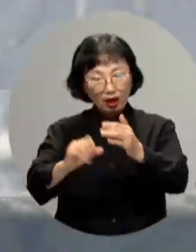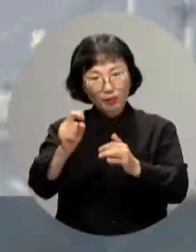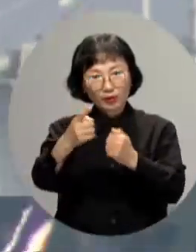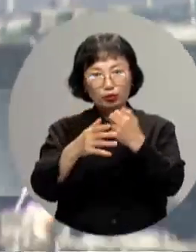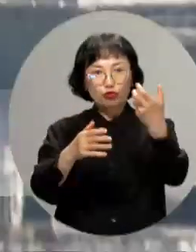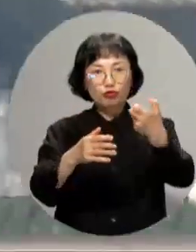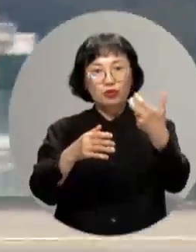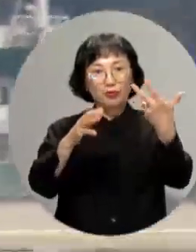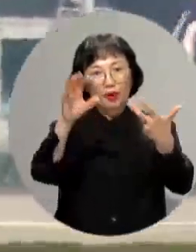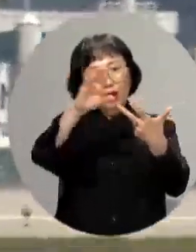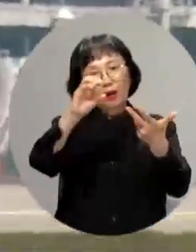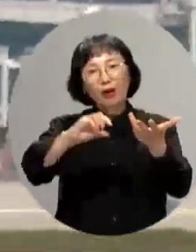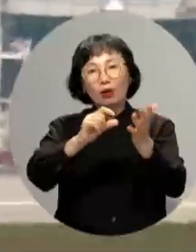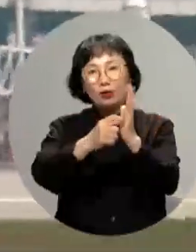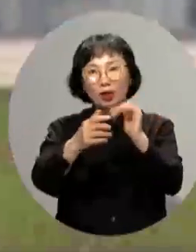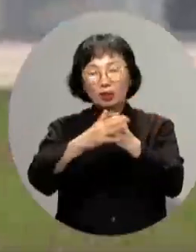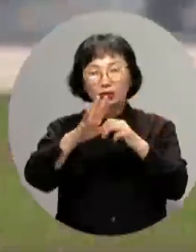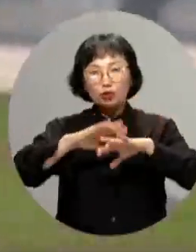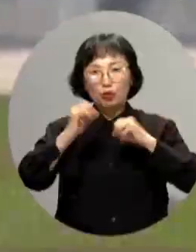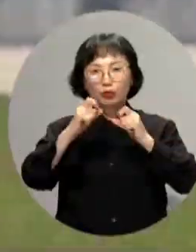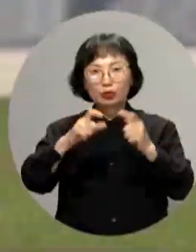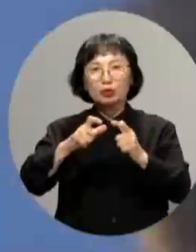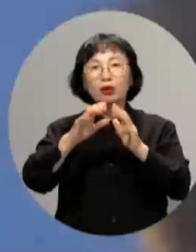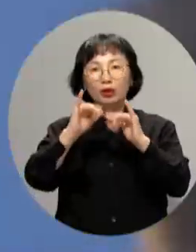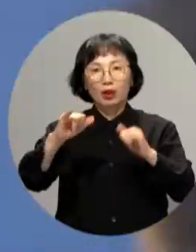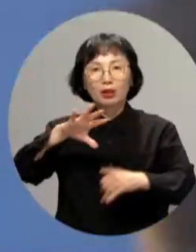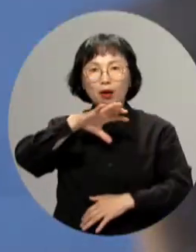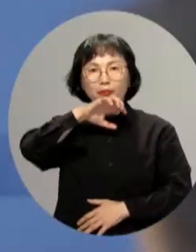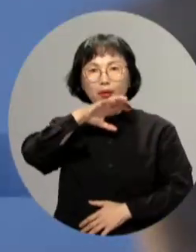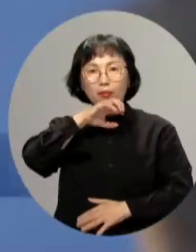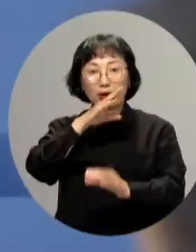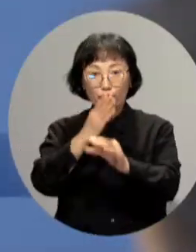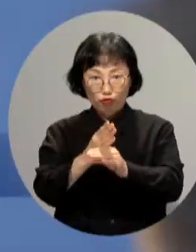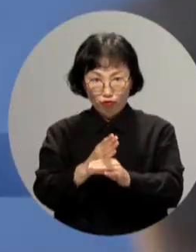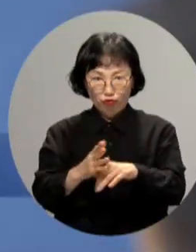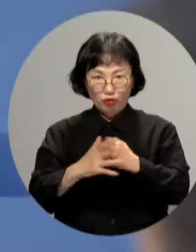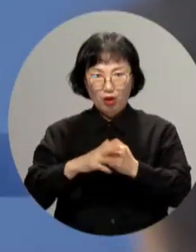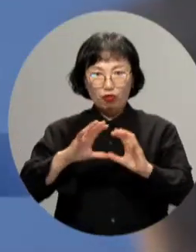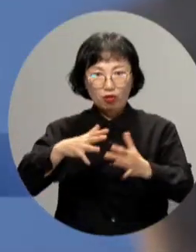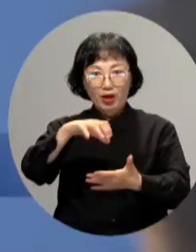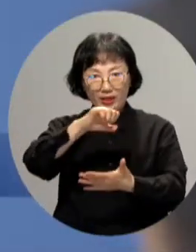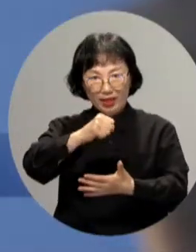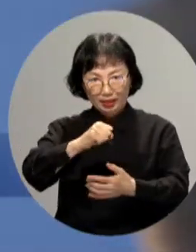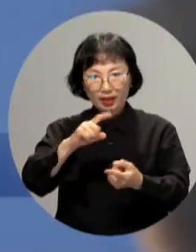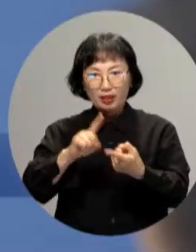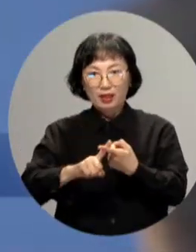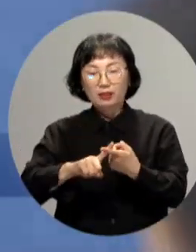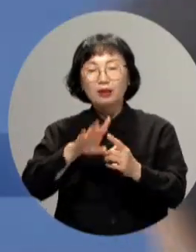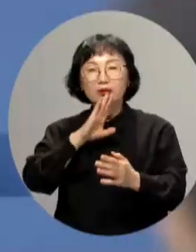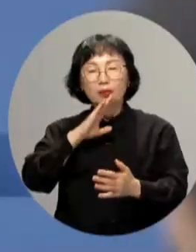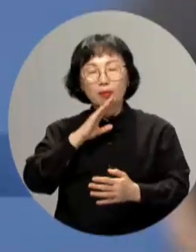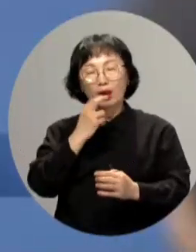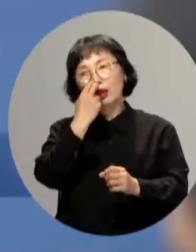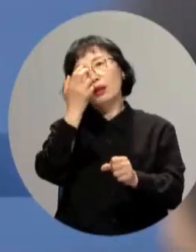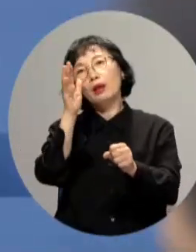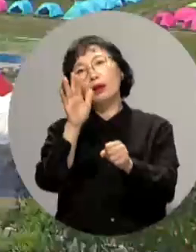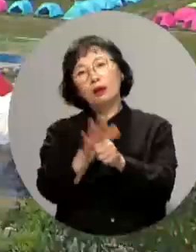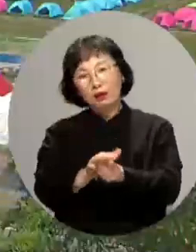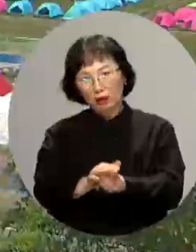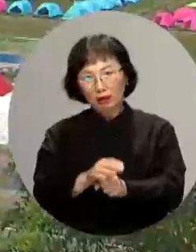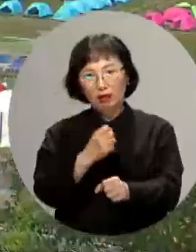78%. 전라북도는 반발하고 있습니다. 국가 예산안 앞에서 참담함과 당혹감을